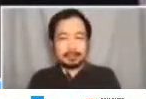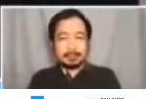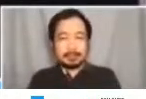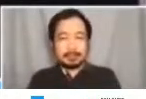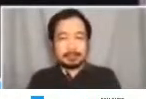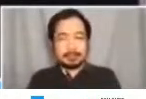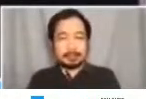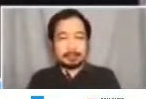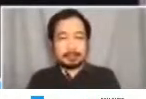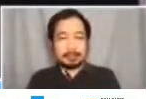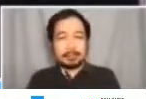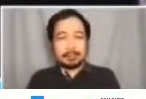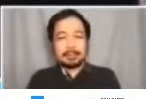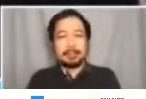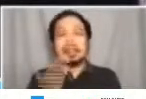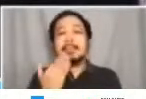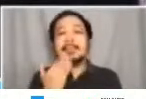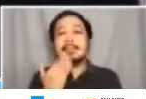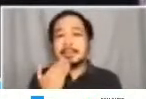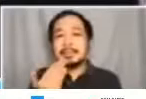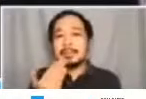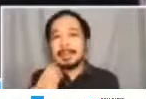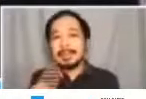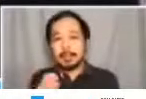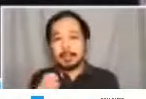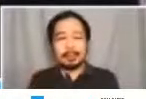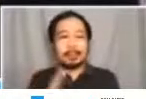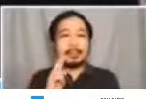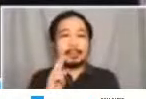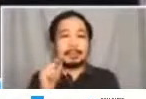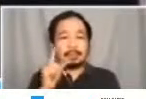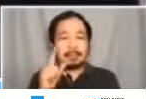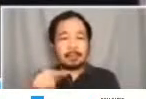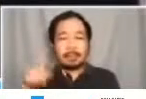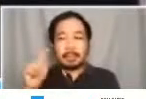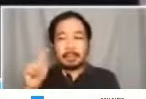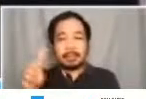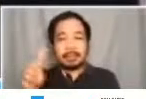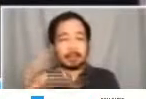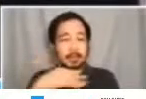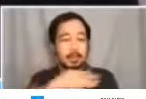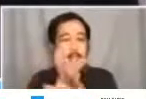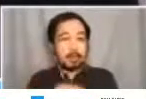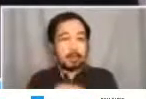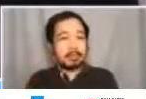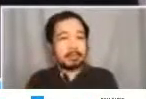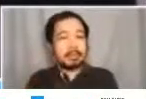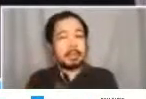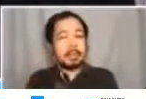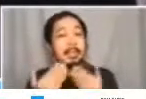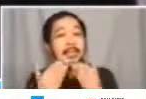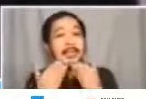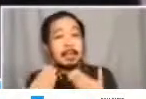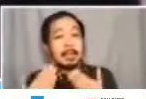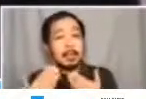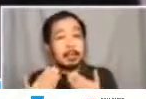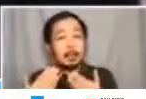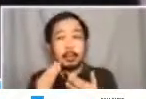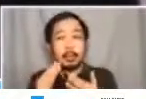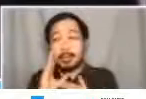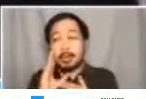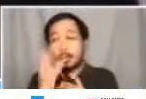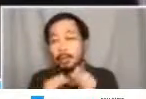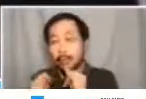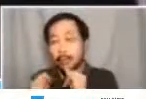sa Presidential Communications Operations Office, ako naman po si Yusek Rocky Ignacio. Hanggang bukas po muli, dito lamang sa